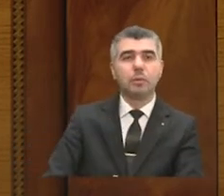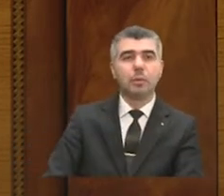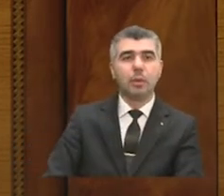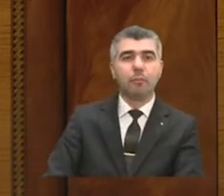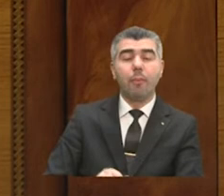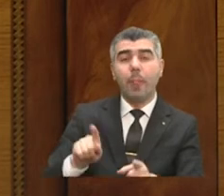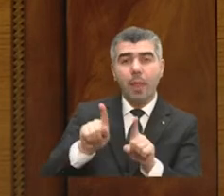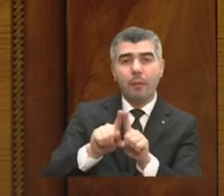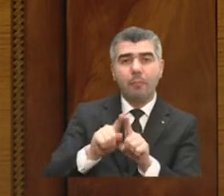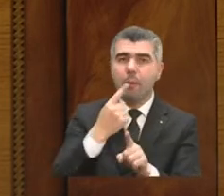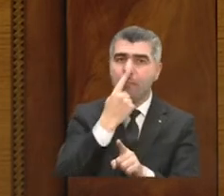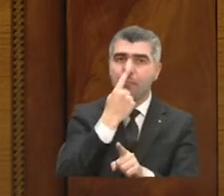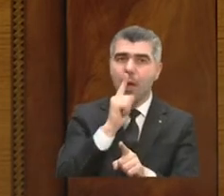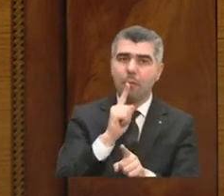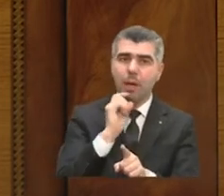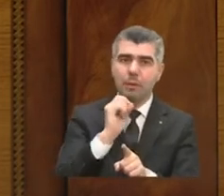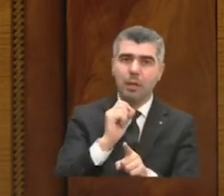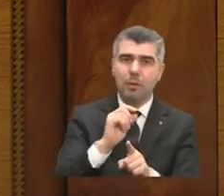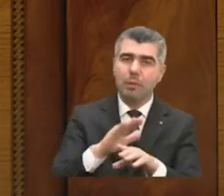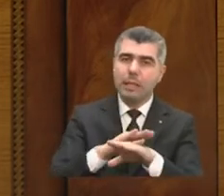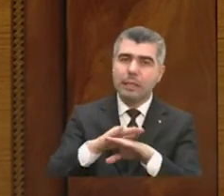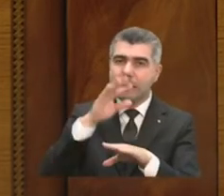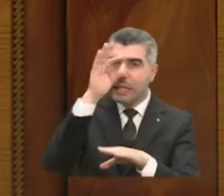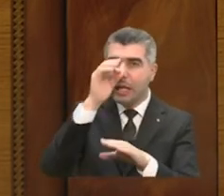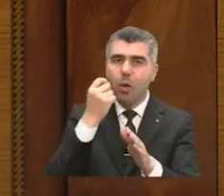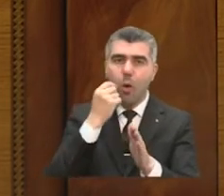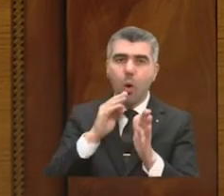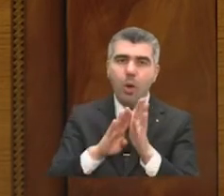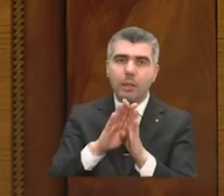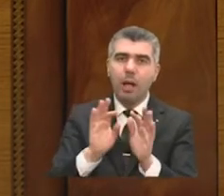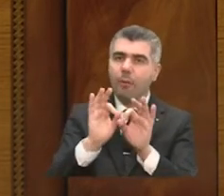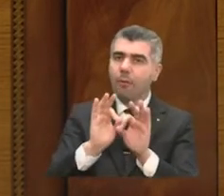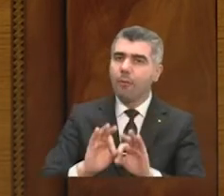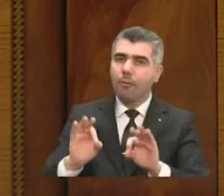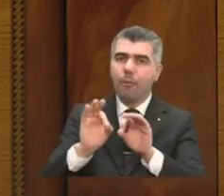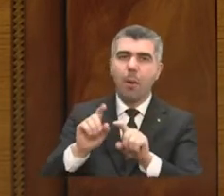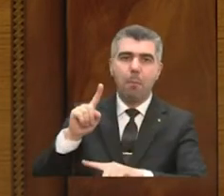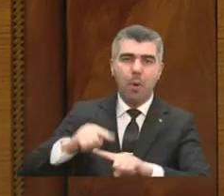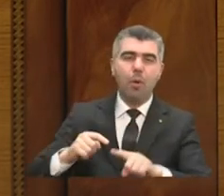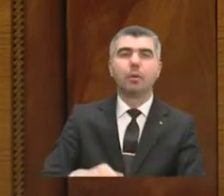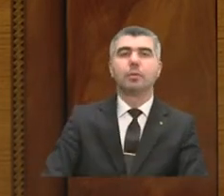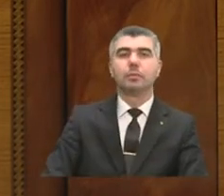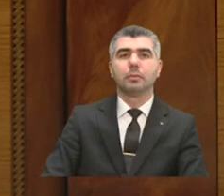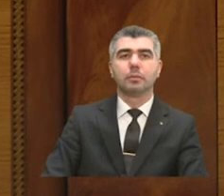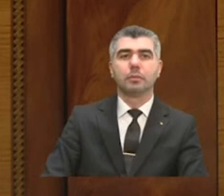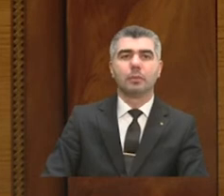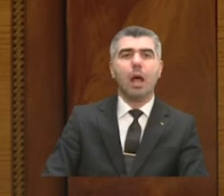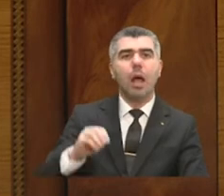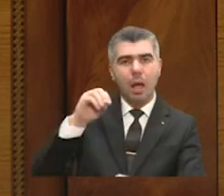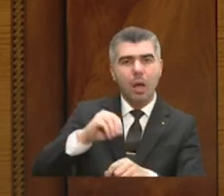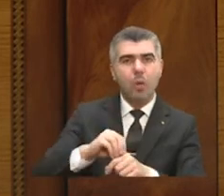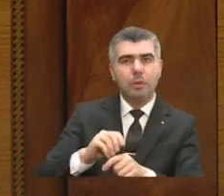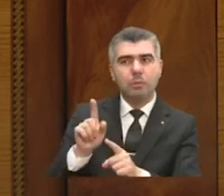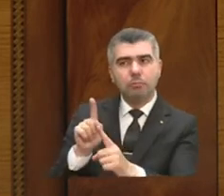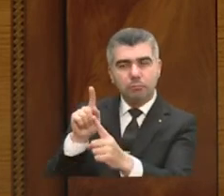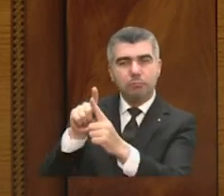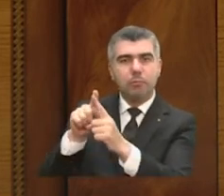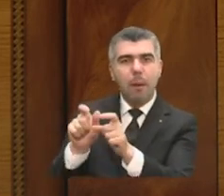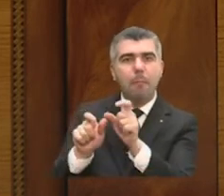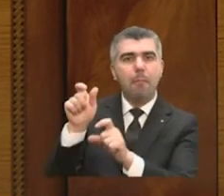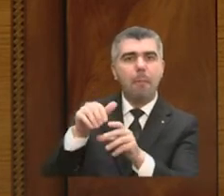nos institutions. Et nous disons que nous ne remettons aucunement en cause l'intégrité de la justice de notre pays.